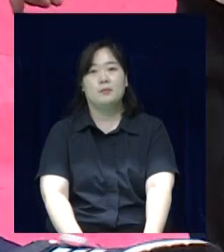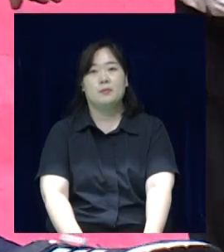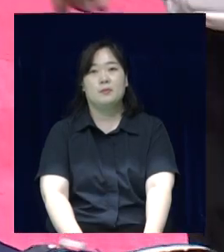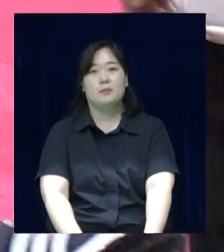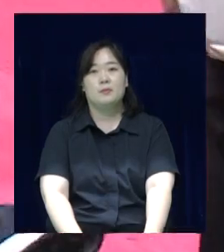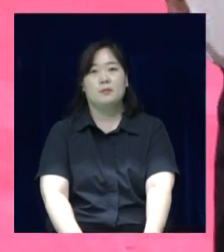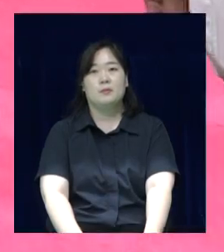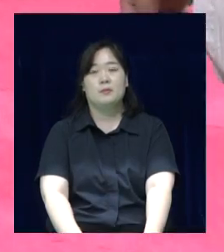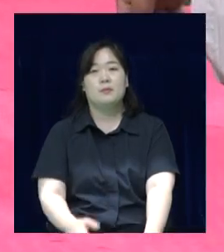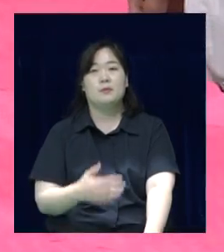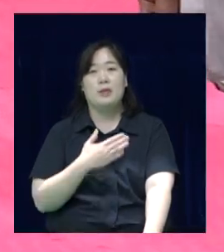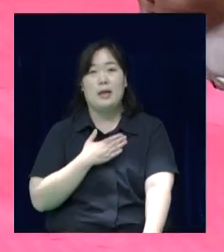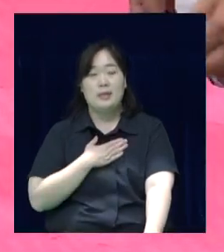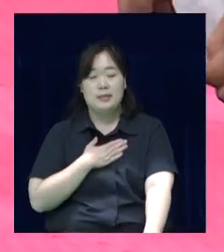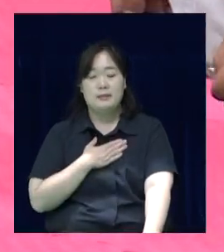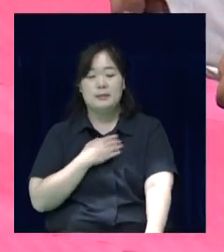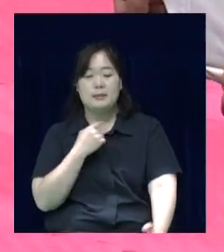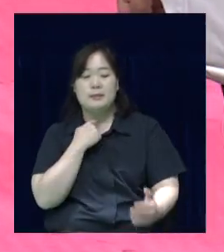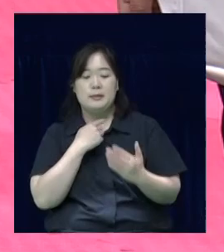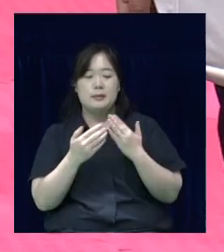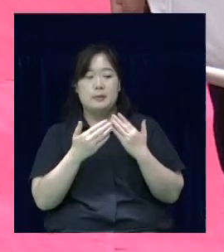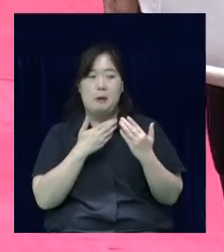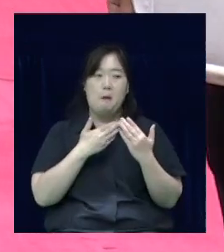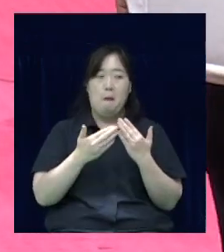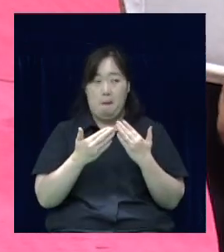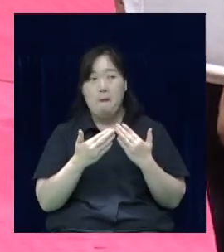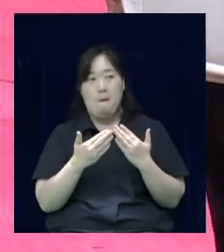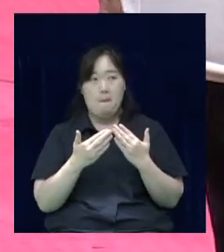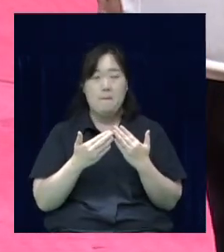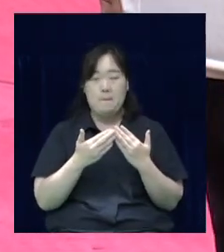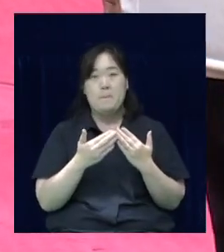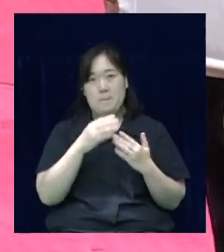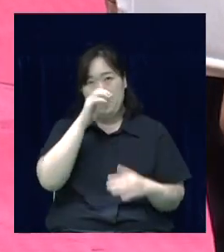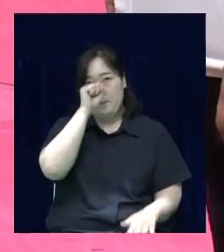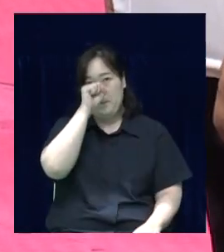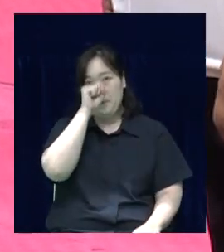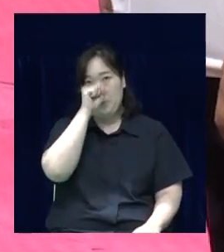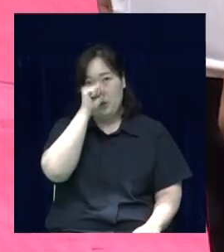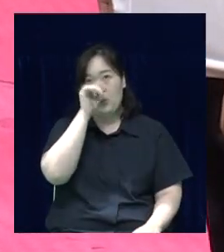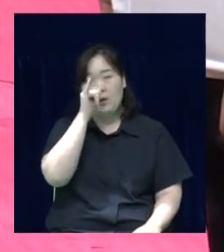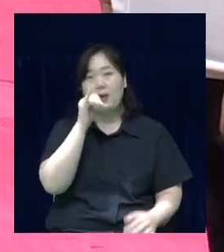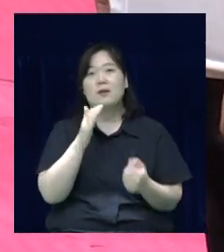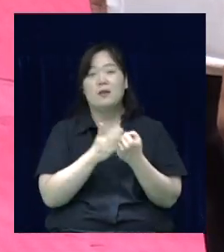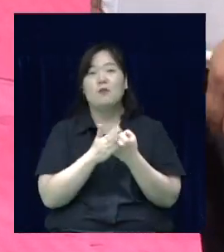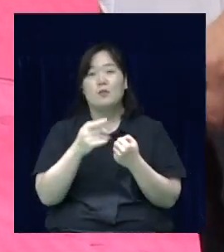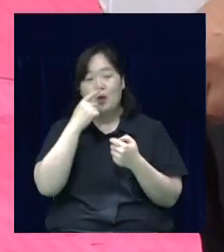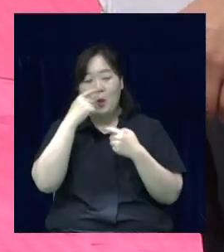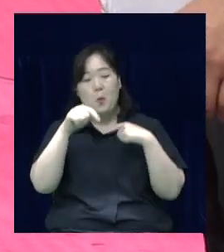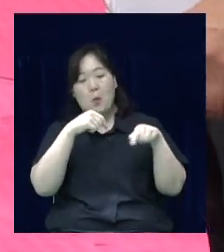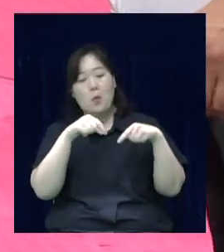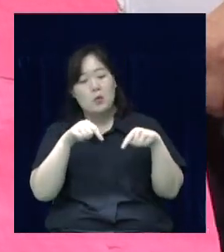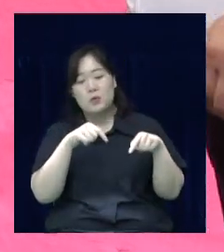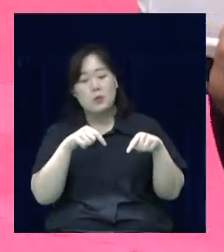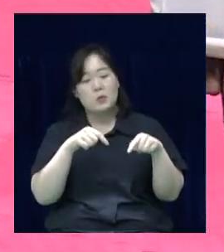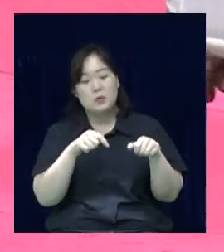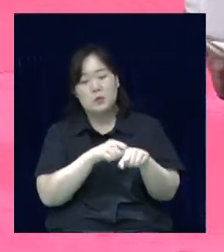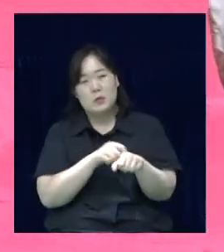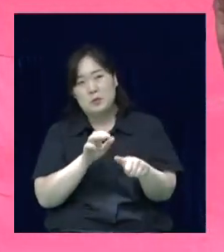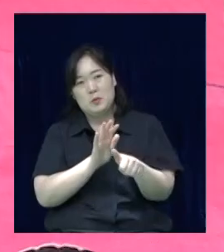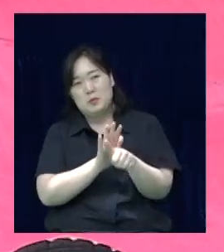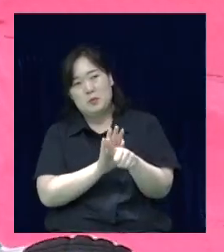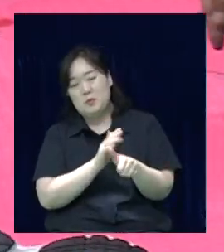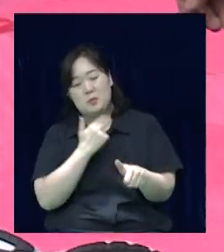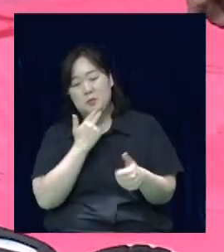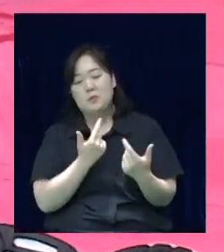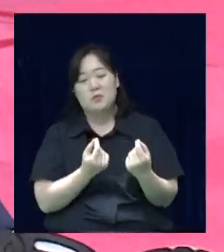자신만의 또 이 요령이 또 있기 때문에 이 선수는 참 코치진들도 그냥 든든할 것 네. 같아요. 아니 지금 이렇게 경기하는 모습을 보면